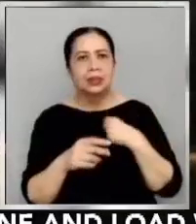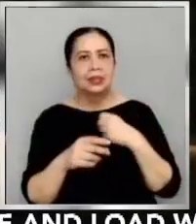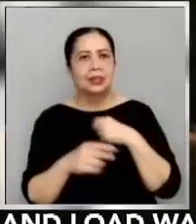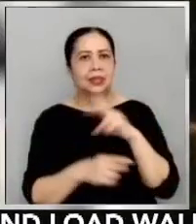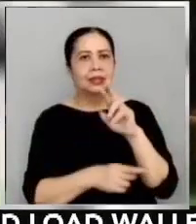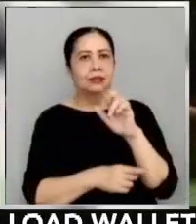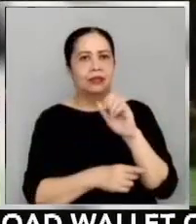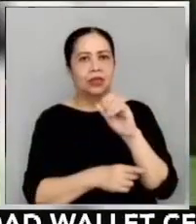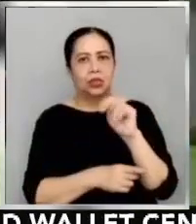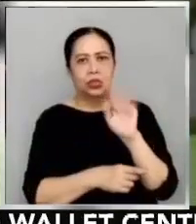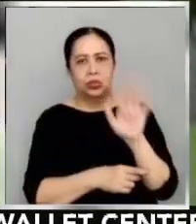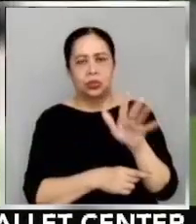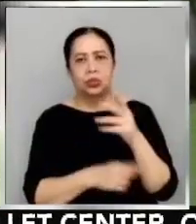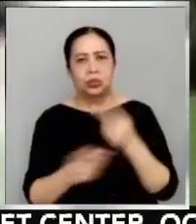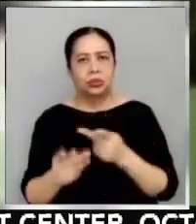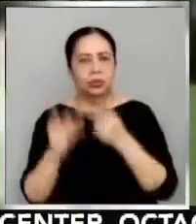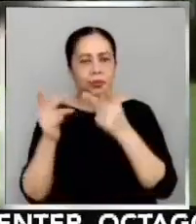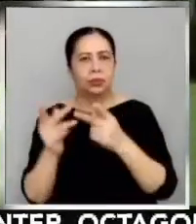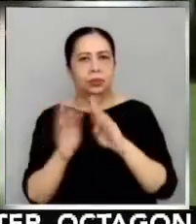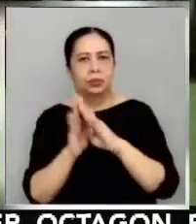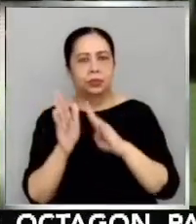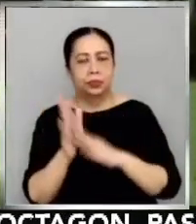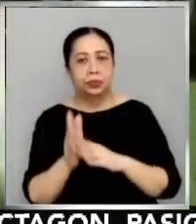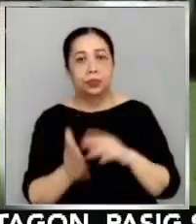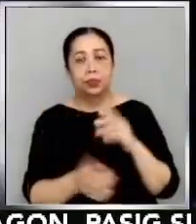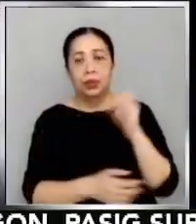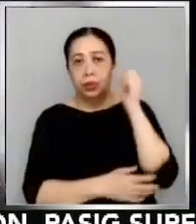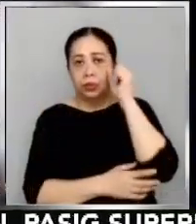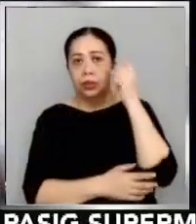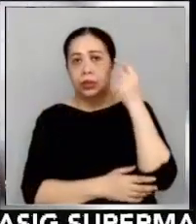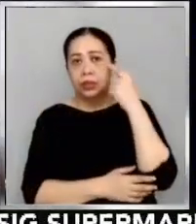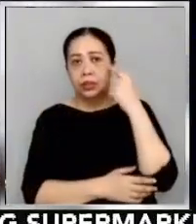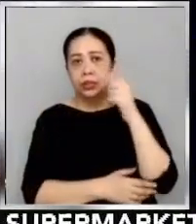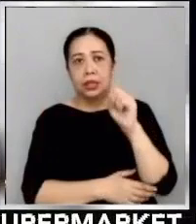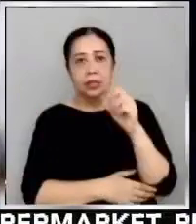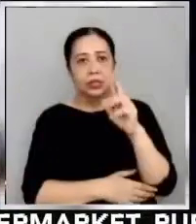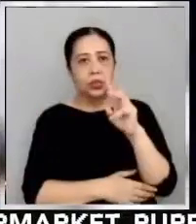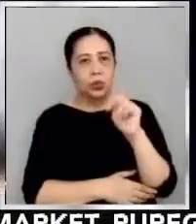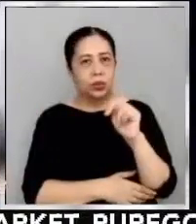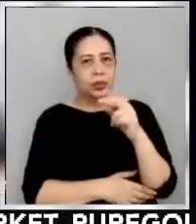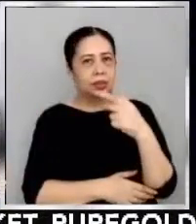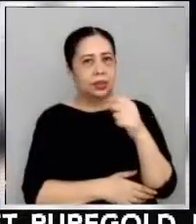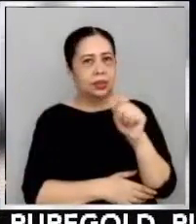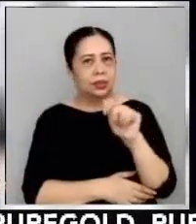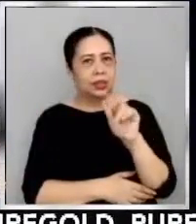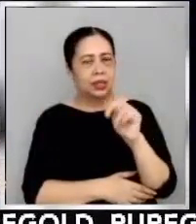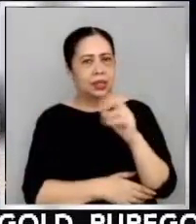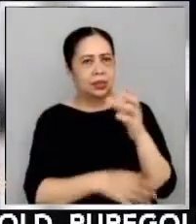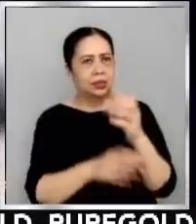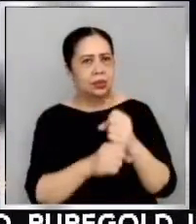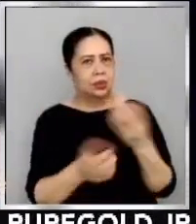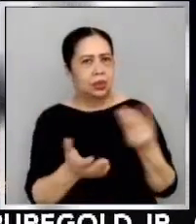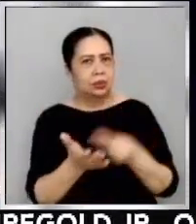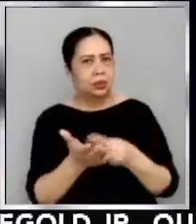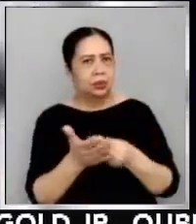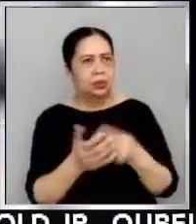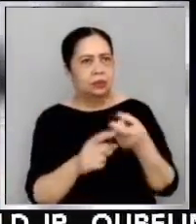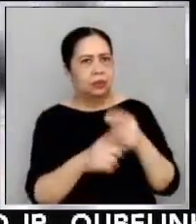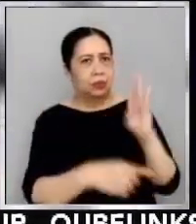panukala. Si Senador Sherwin Gatchalia naman na isa sa mga kumukwestiyon sa patkuhan ng pondo sa Bangko Sentral ng